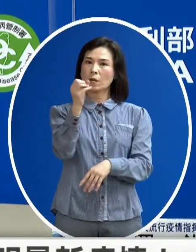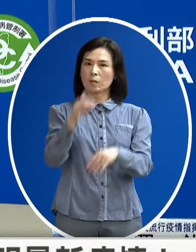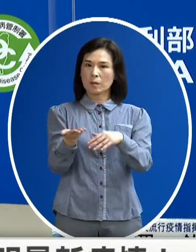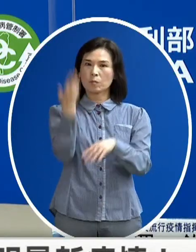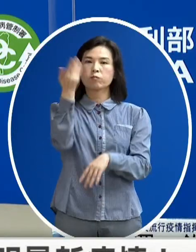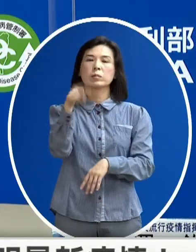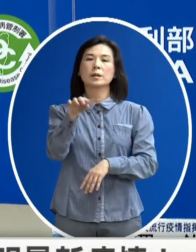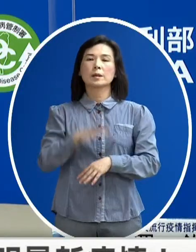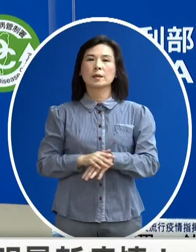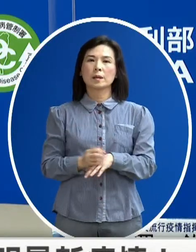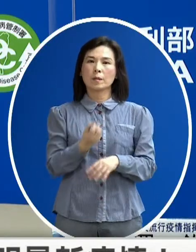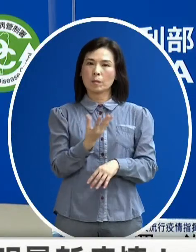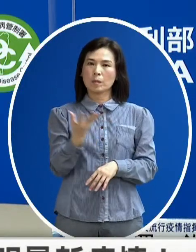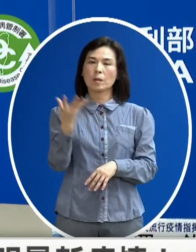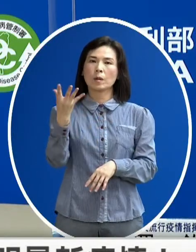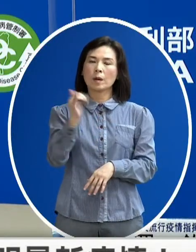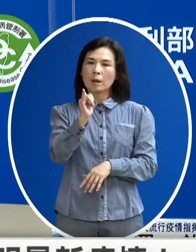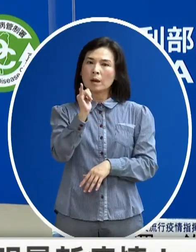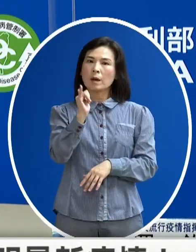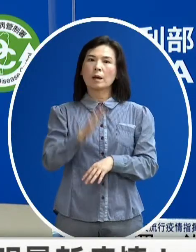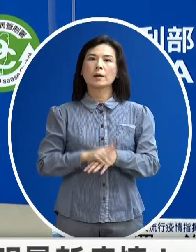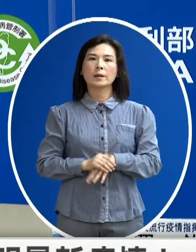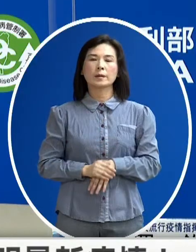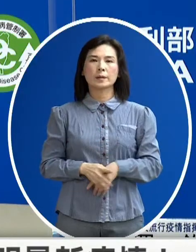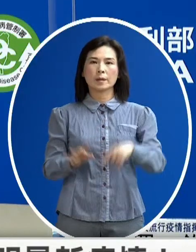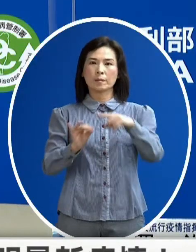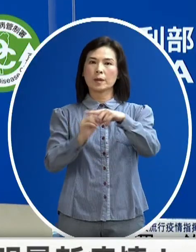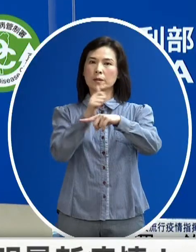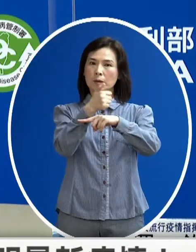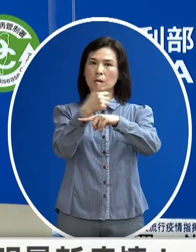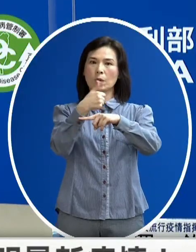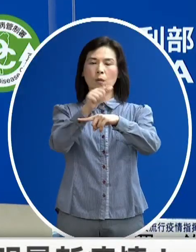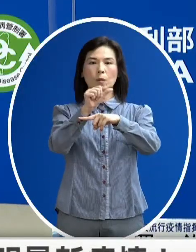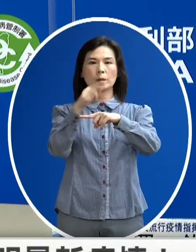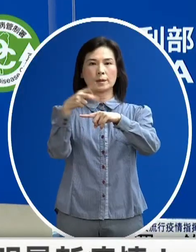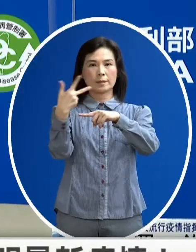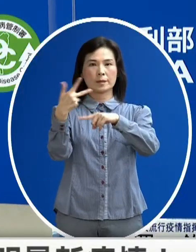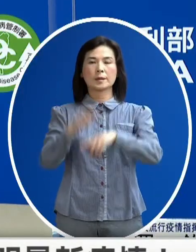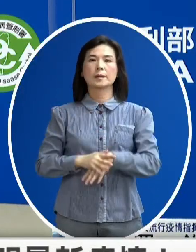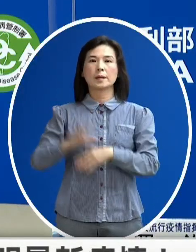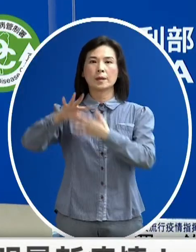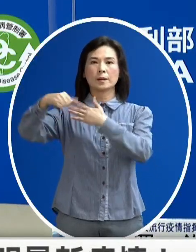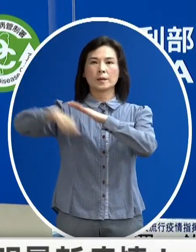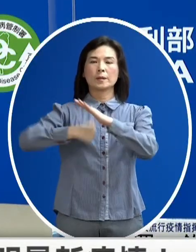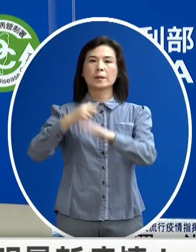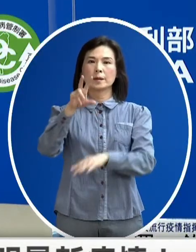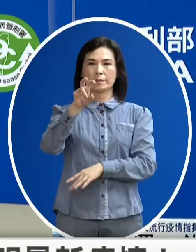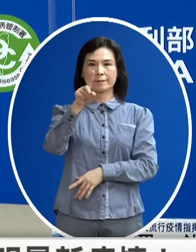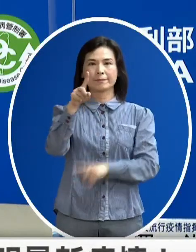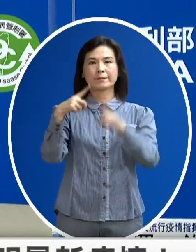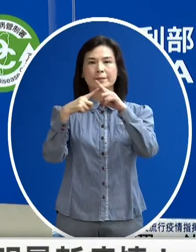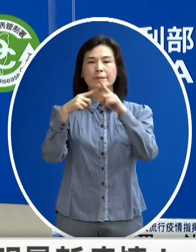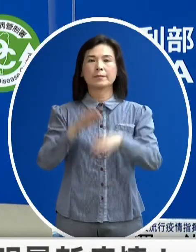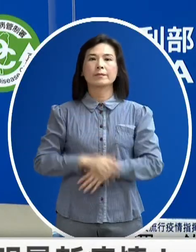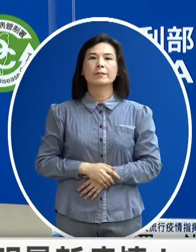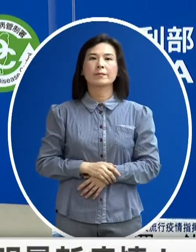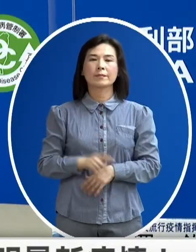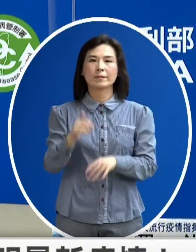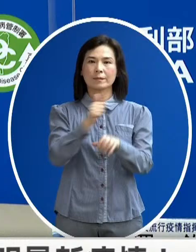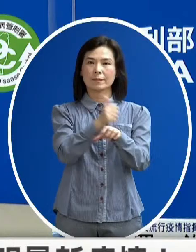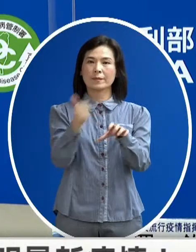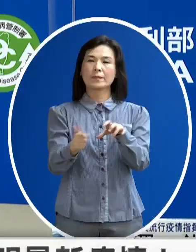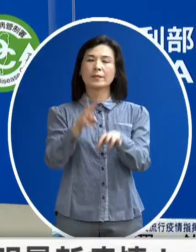那不过它成长率还算好了哈，大概只有5.7。好，那境外入的有71例哈，那落地裁